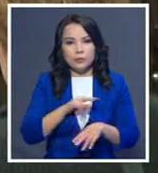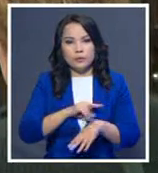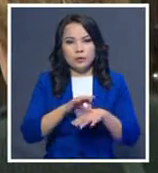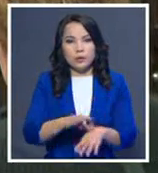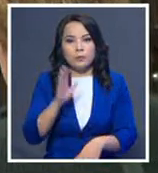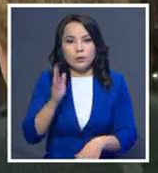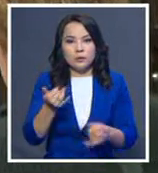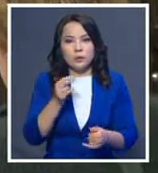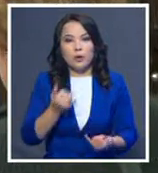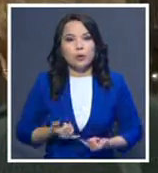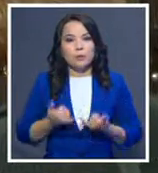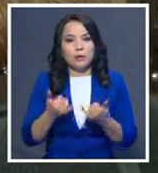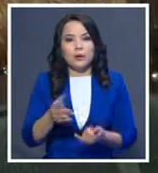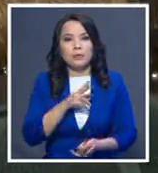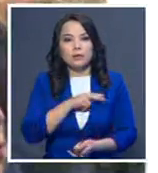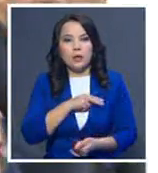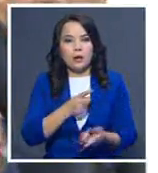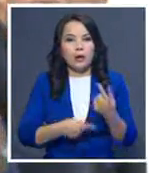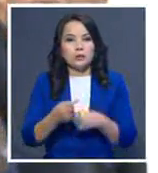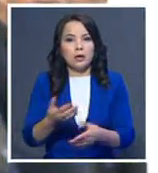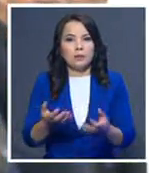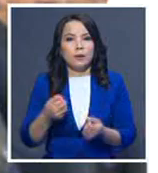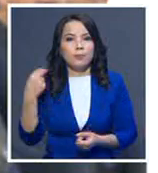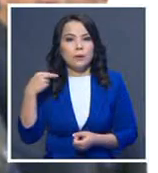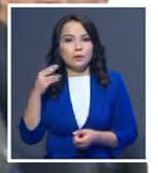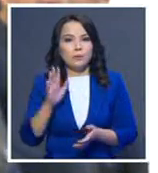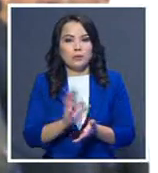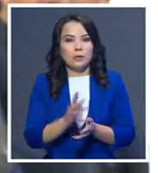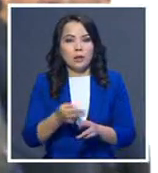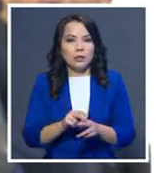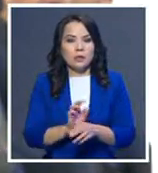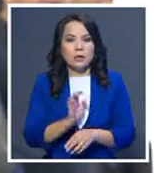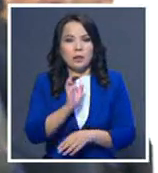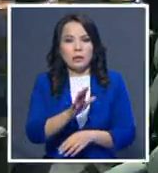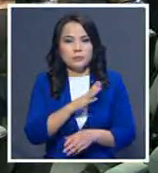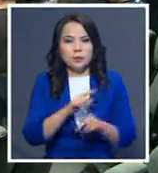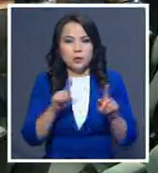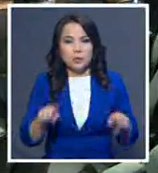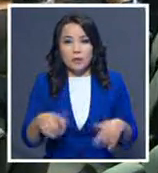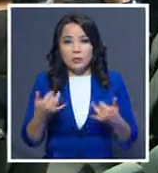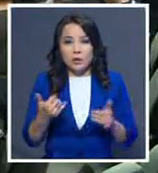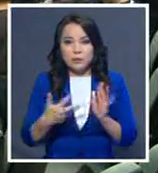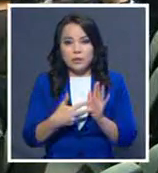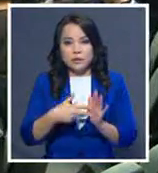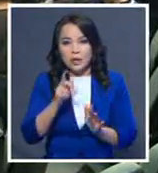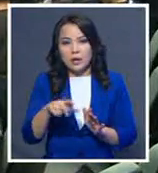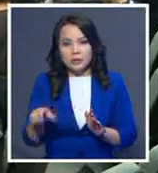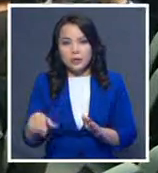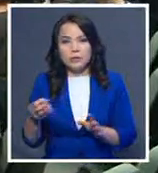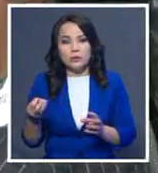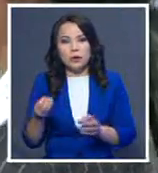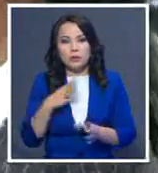дейін алған құрмет орденін қайтарып алу үшін президенттің атына қаулы жолданды. Сұлтанбековтен бөлек 8 адам сотталды, олардың